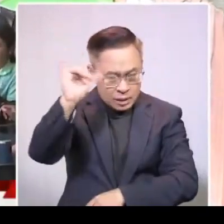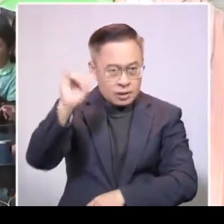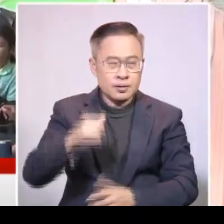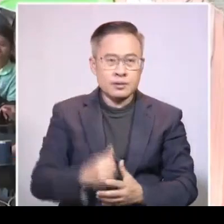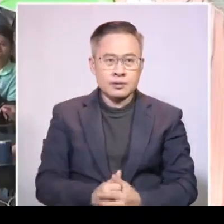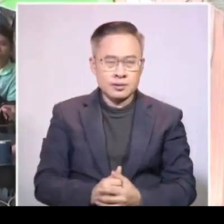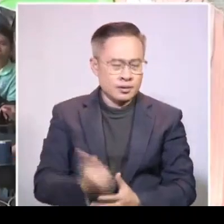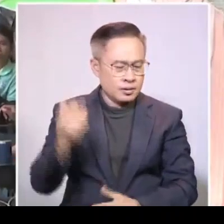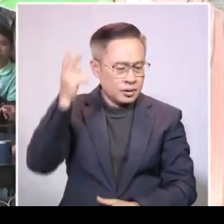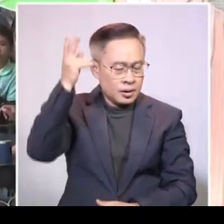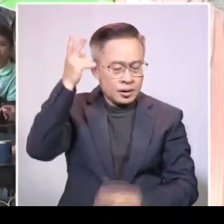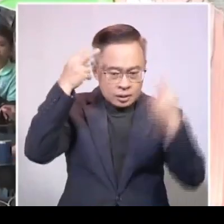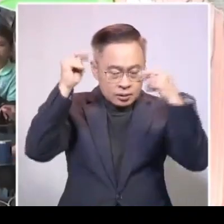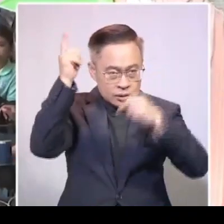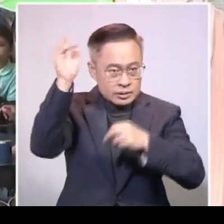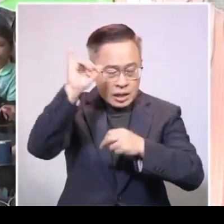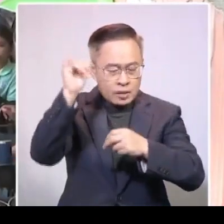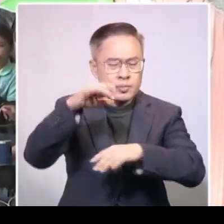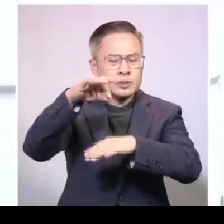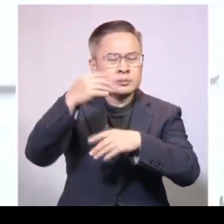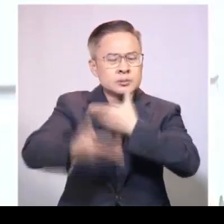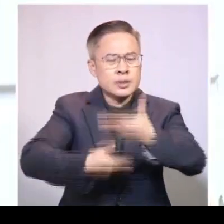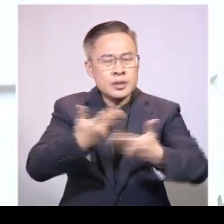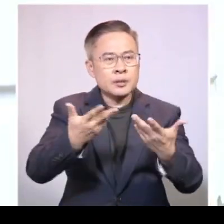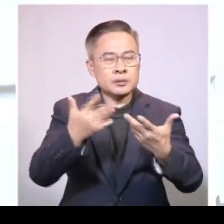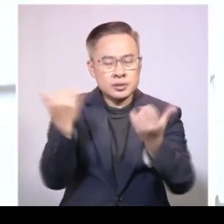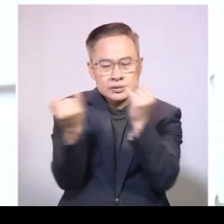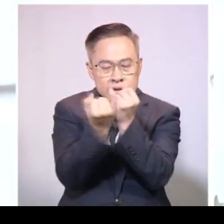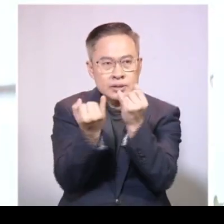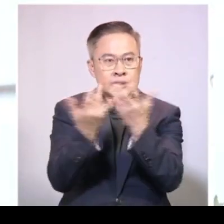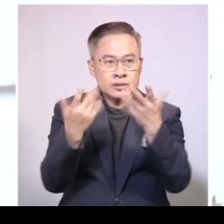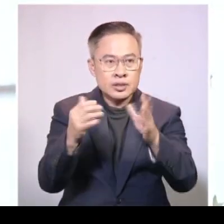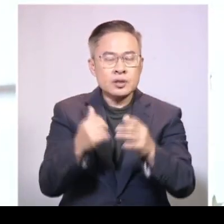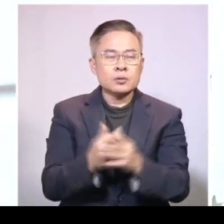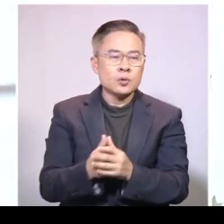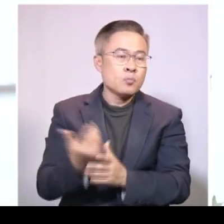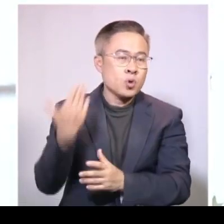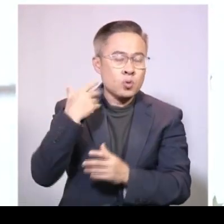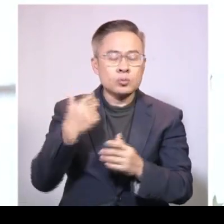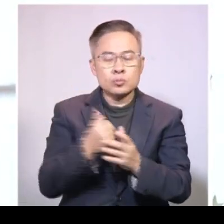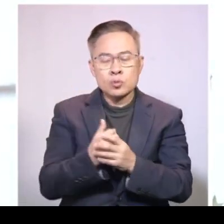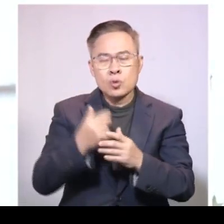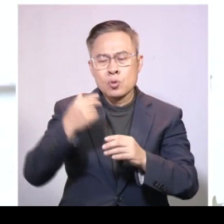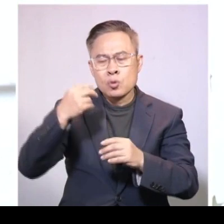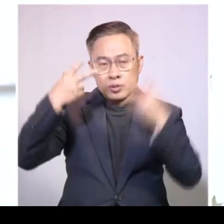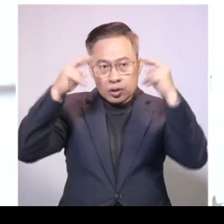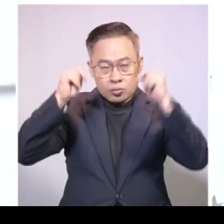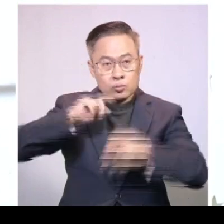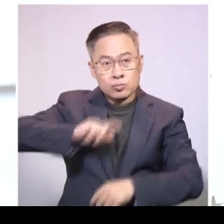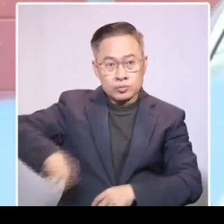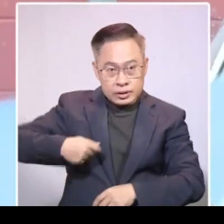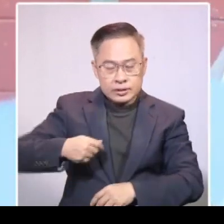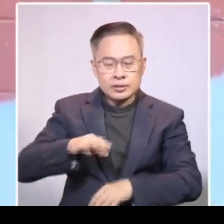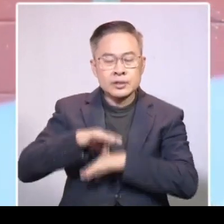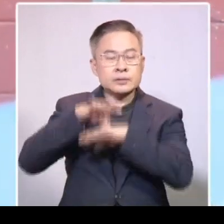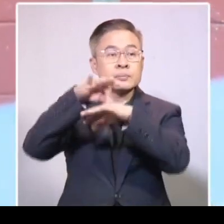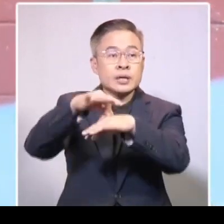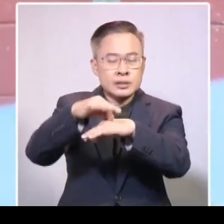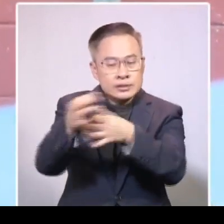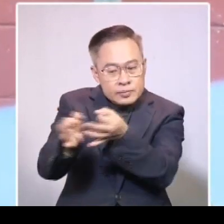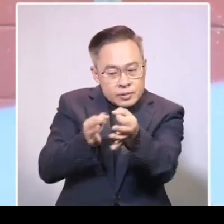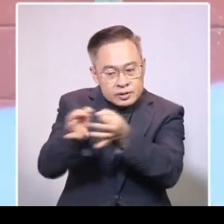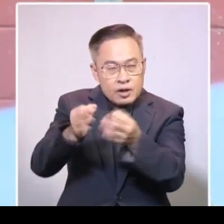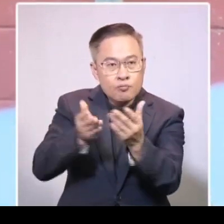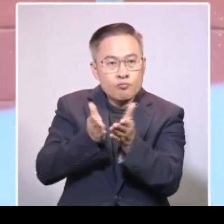เป็นที่ปรึกษาส่วนตัวรวมถึงที่ปรึกษาของรัฐบาลกัมพูชาด้านเศรษฐกิจด้วยส่วนความเคลื่อนไหวหน้าบ้านจันทร์ส่องล่าพบว่